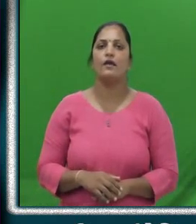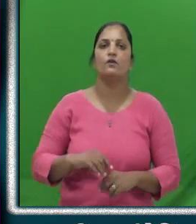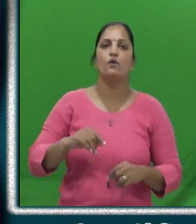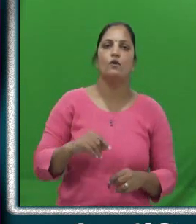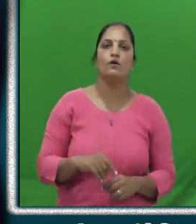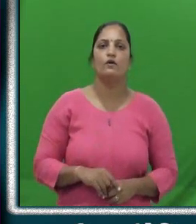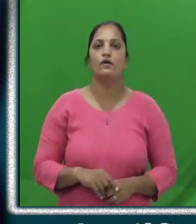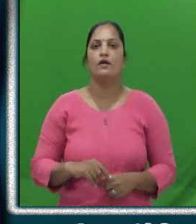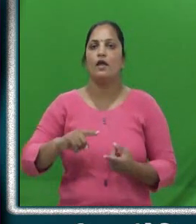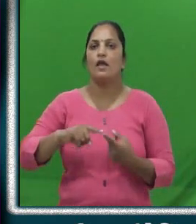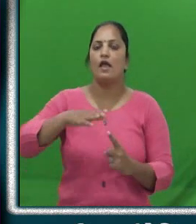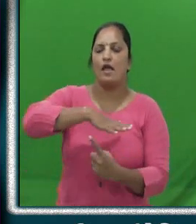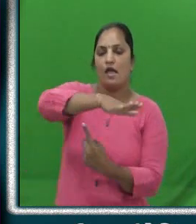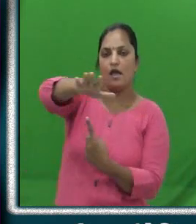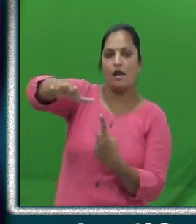અરુણ કૃષ્ણમૂર્તિએ?